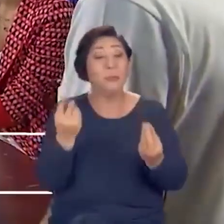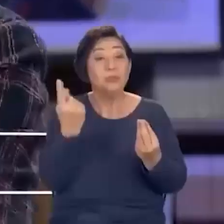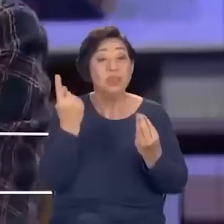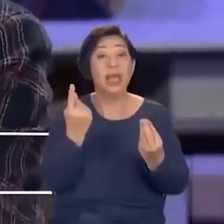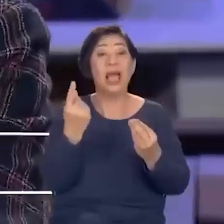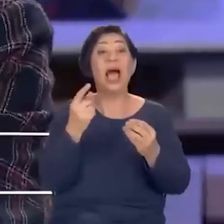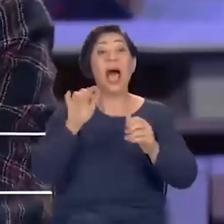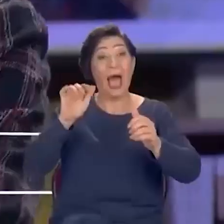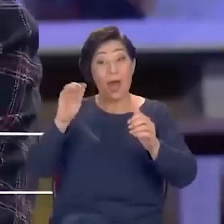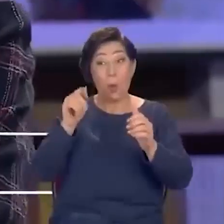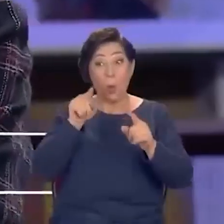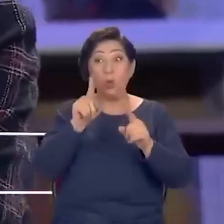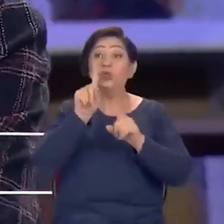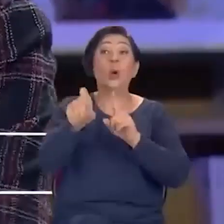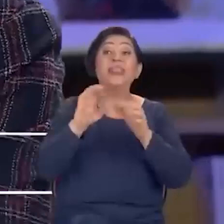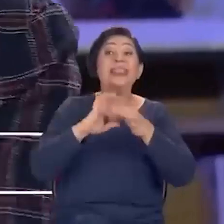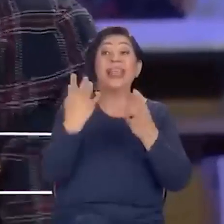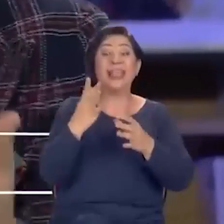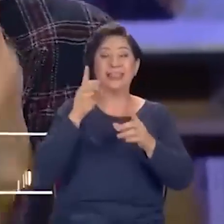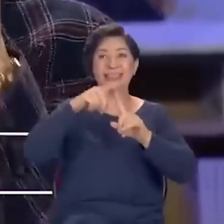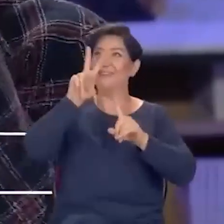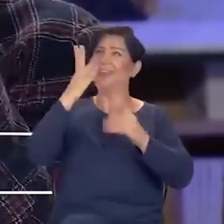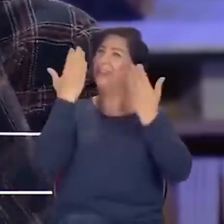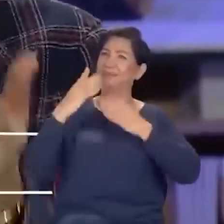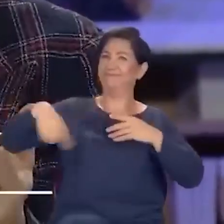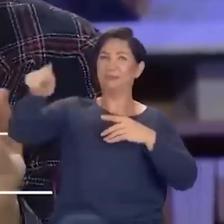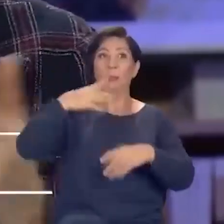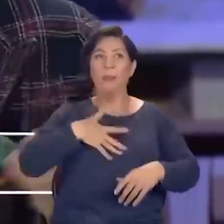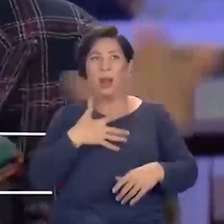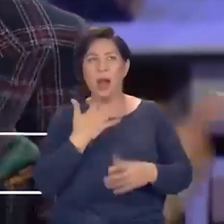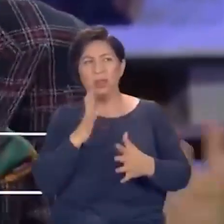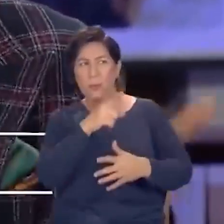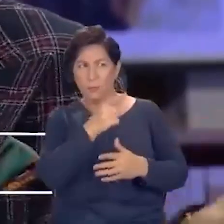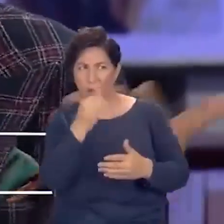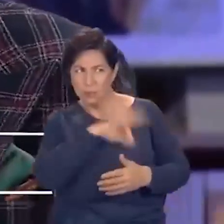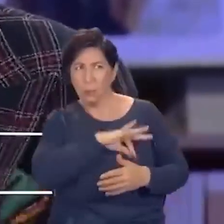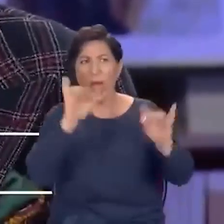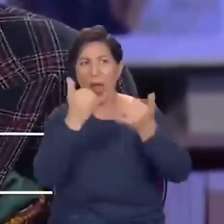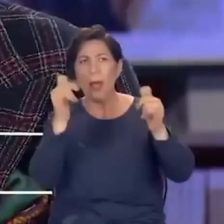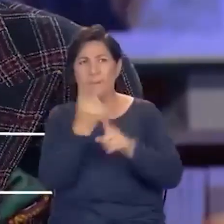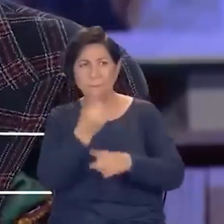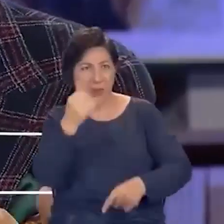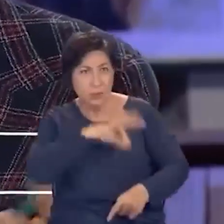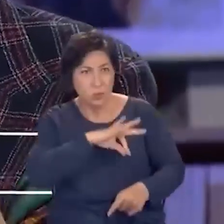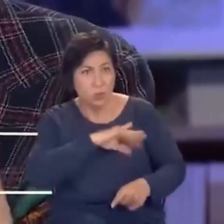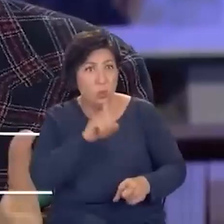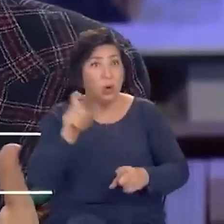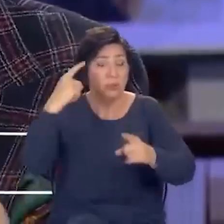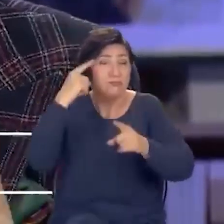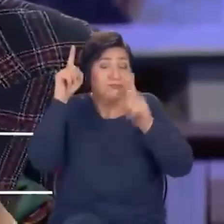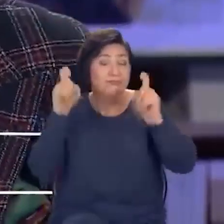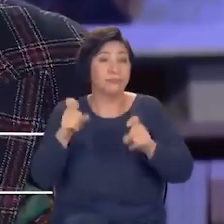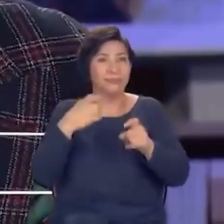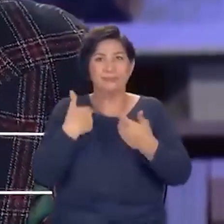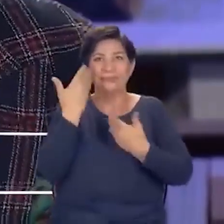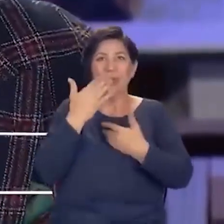Çünkü aslında yani ekran başındaki izleyicinin merak ettiği bir şeydir. Adam çıkmış orada hopluyor zıplıyor, şarkı söylüyor falan.